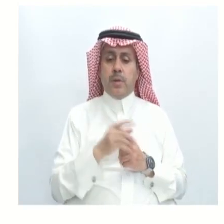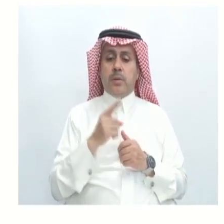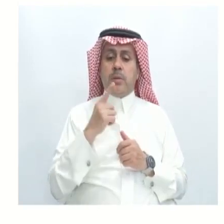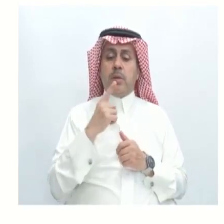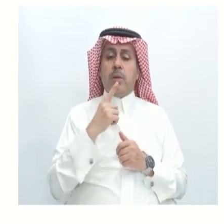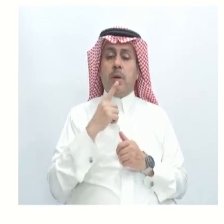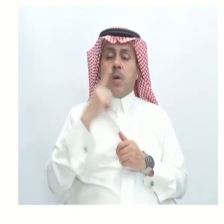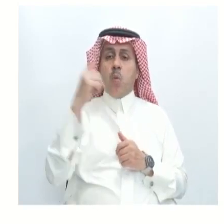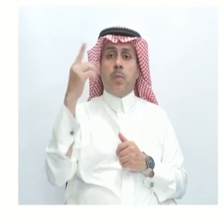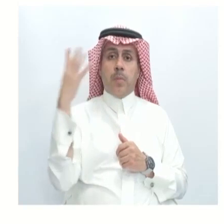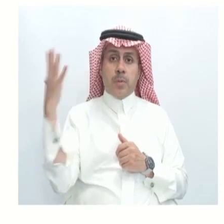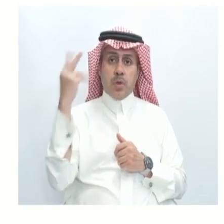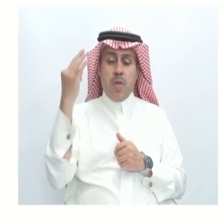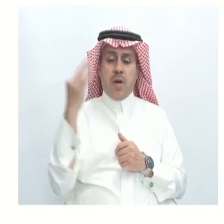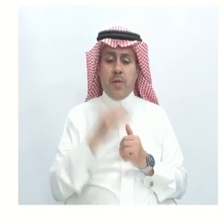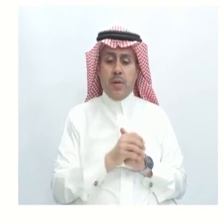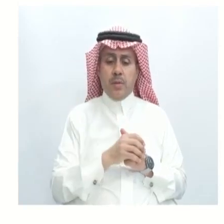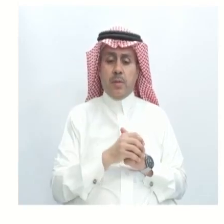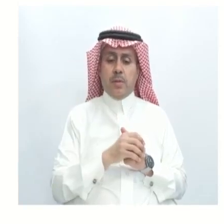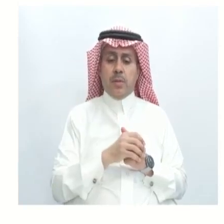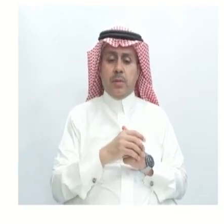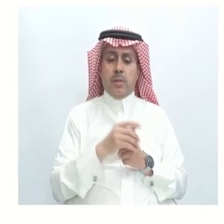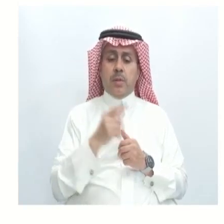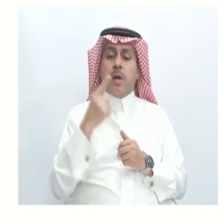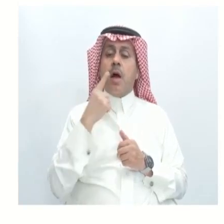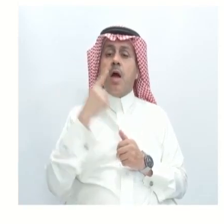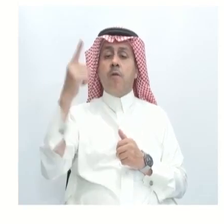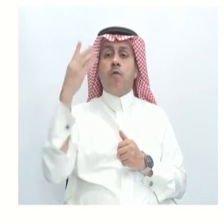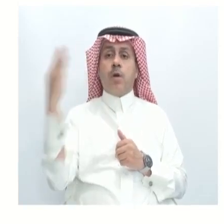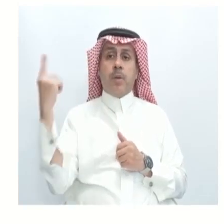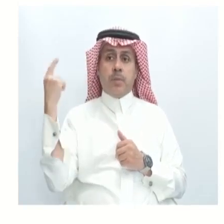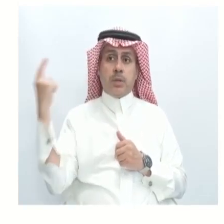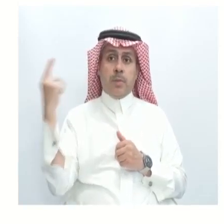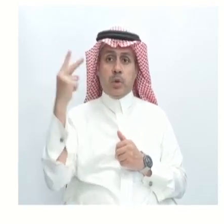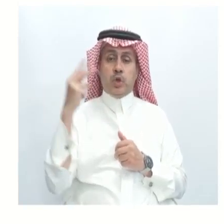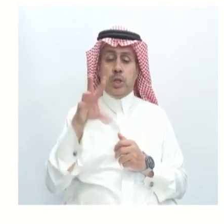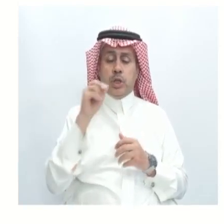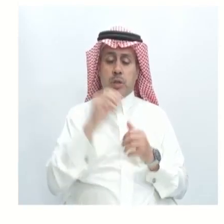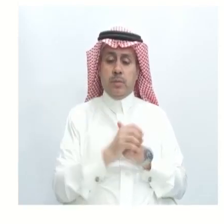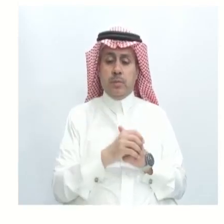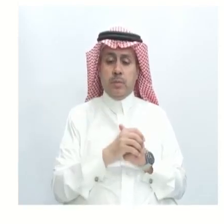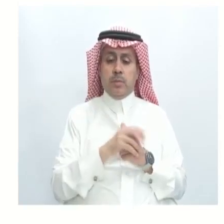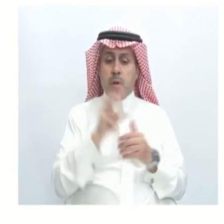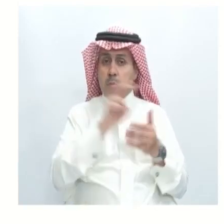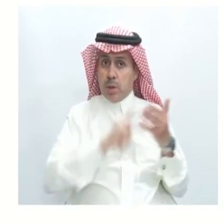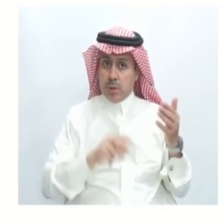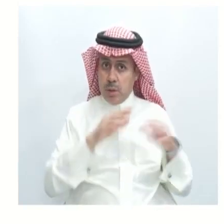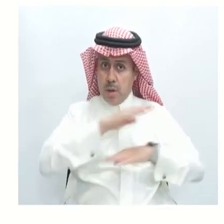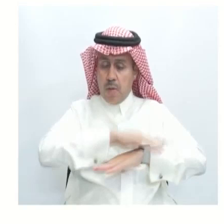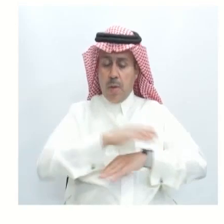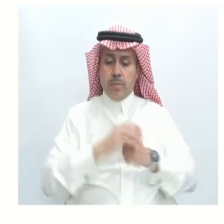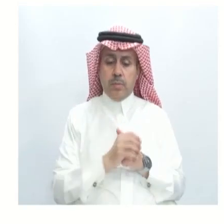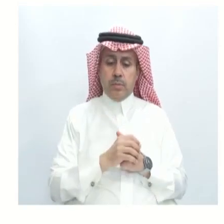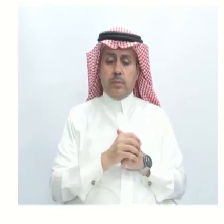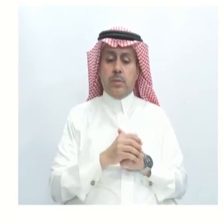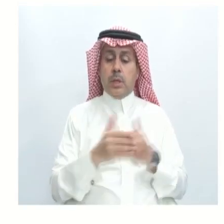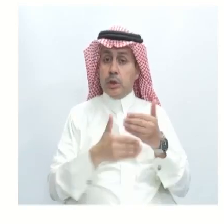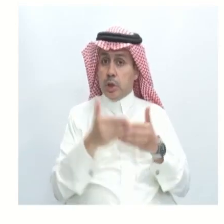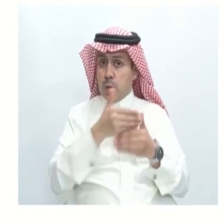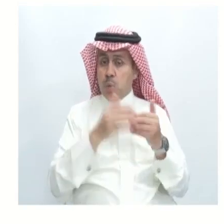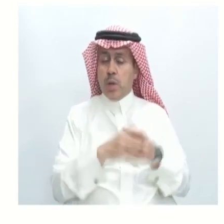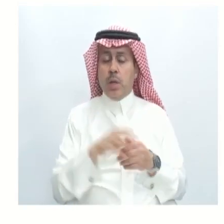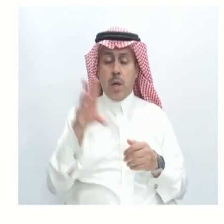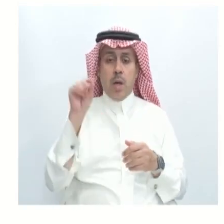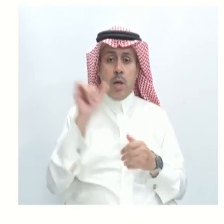تاريخ 26/9/1427 للهجره ملخص النظام يتضمن النظام تكوين هيئه